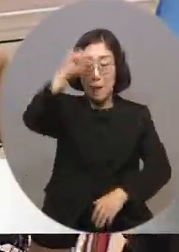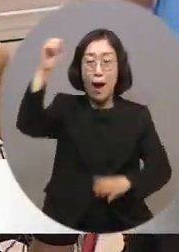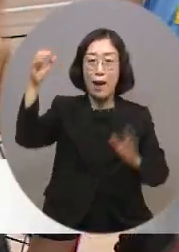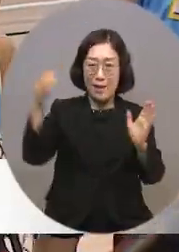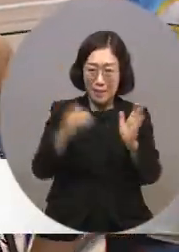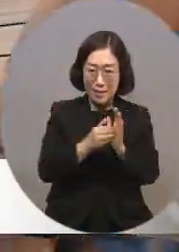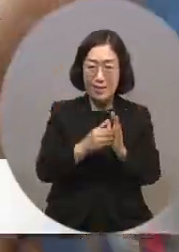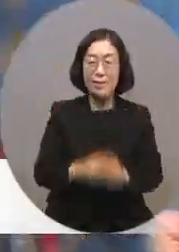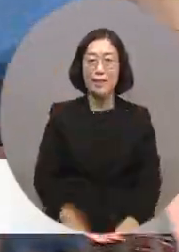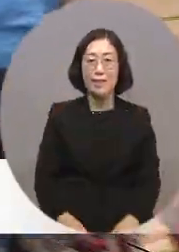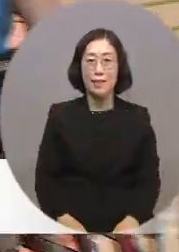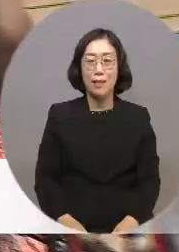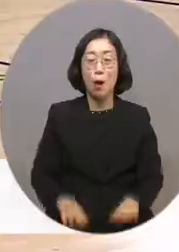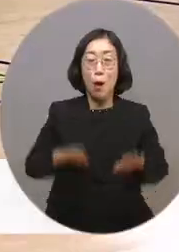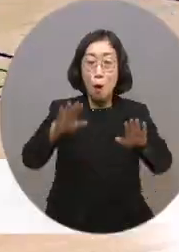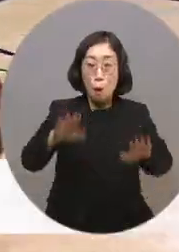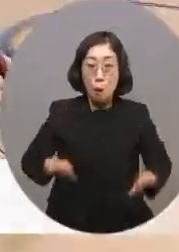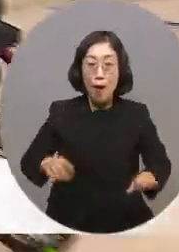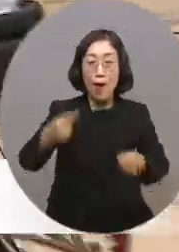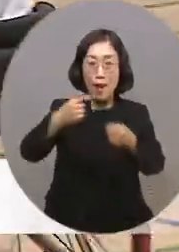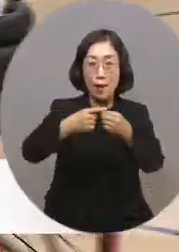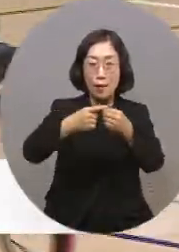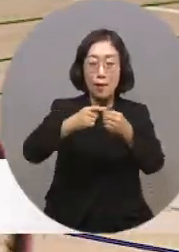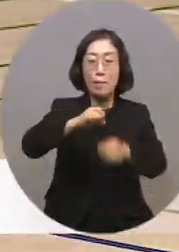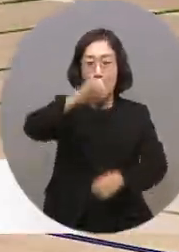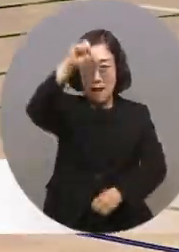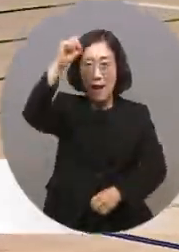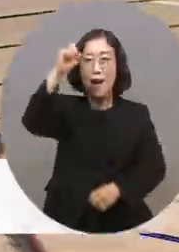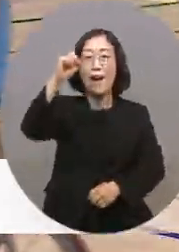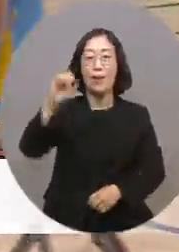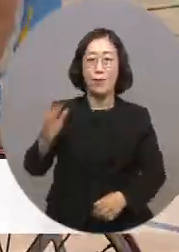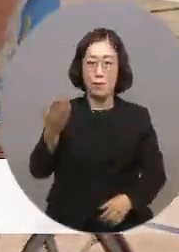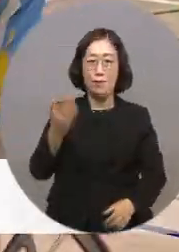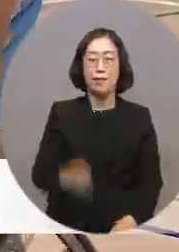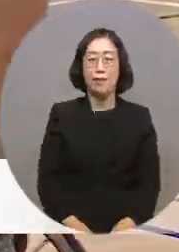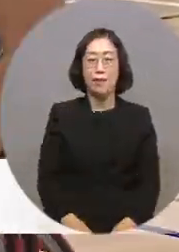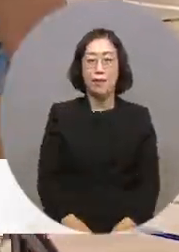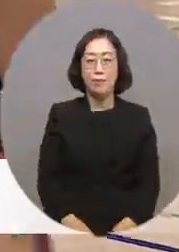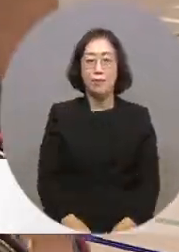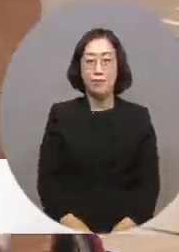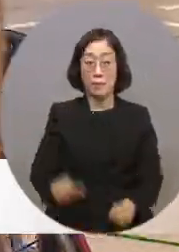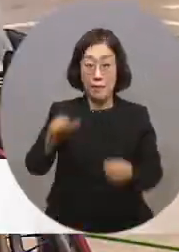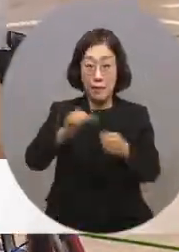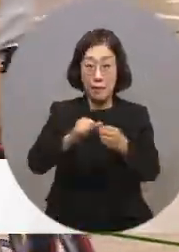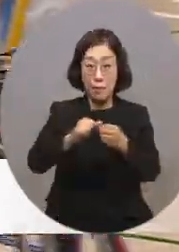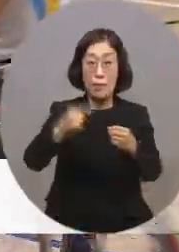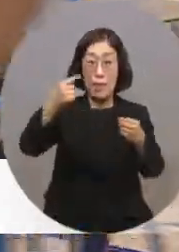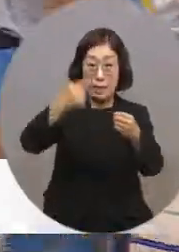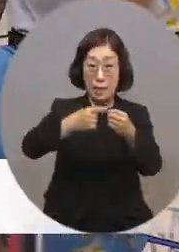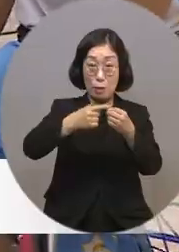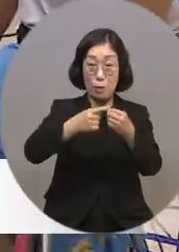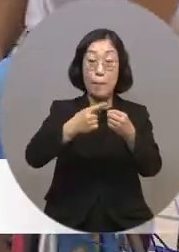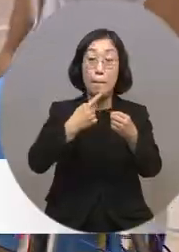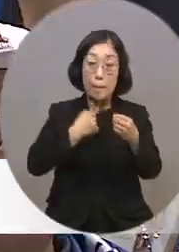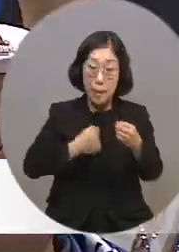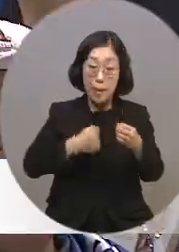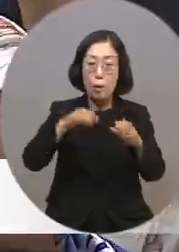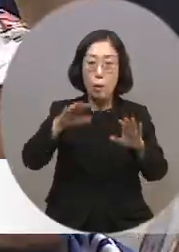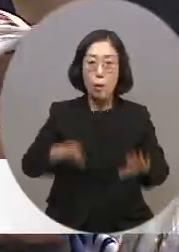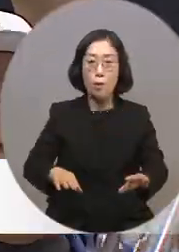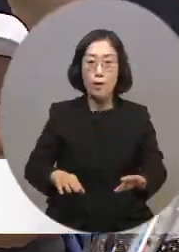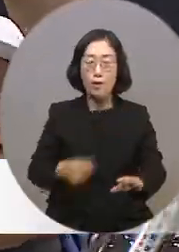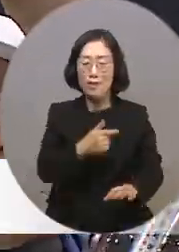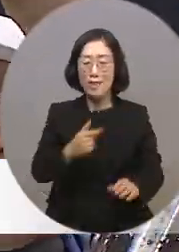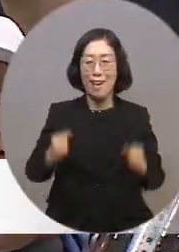마침내 2024 시즌의 주인공이 된 순간입니다. 다섯 번째 우승을 차지한 코에이 블루휠스는